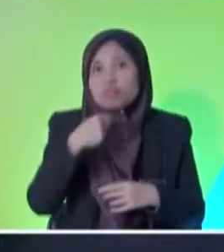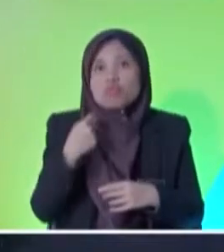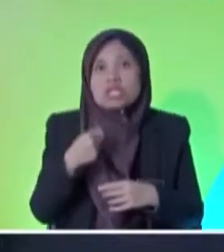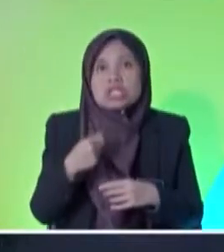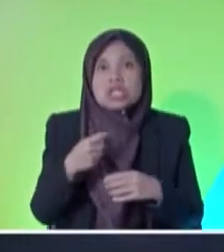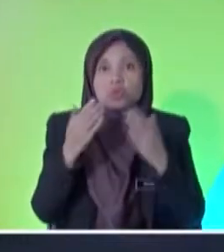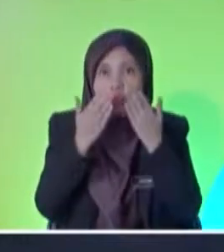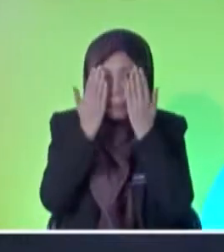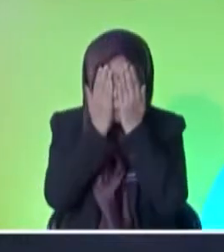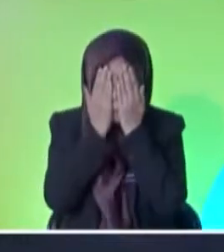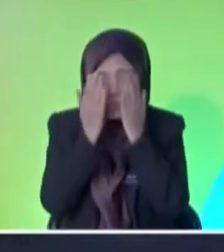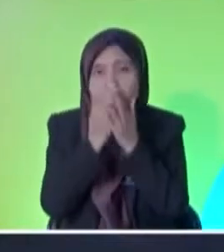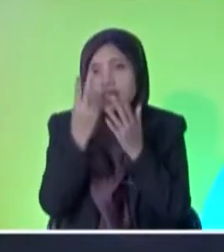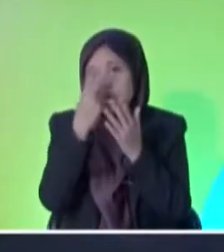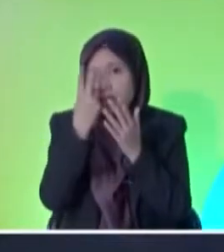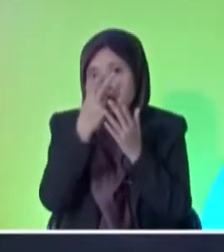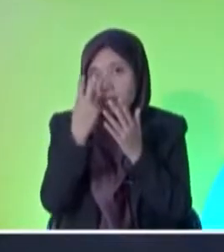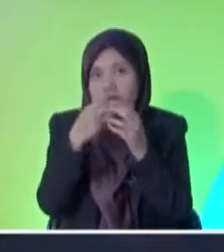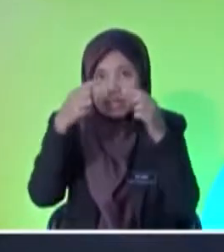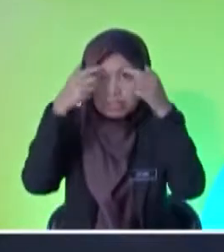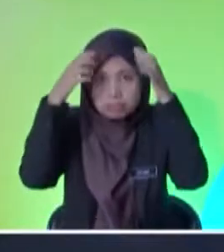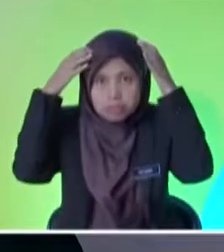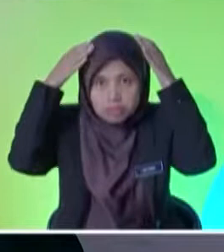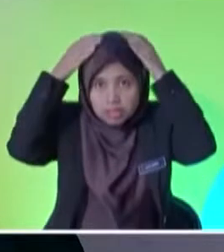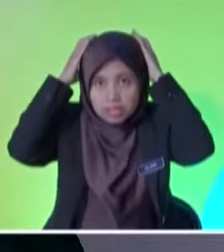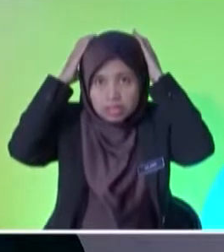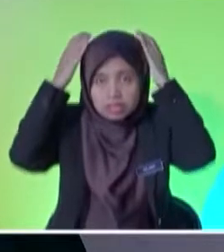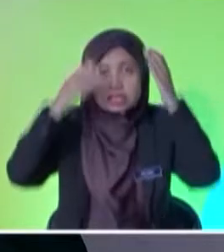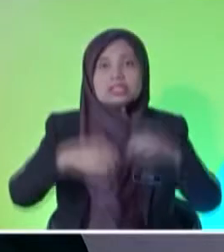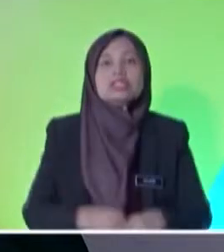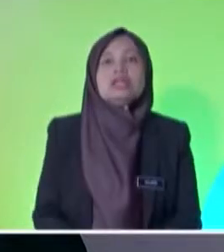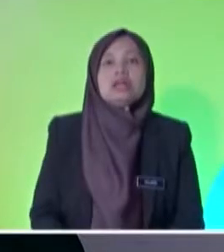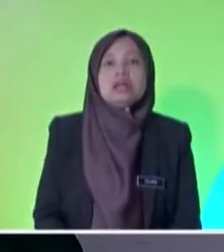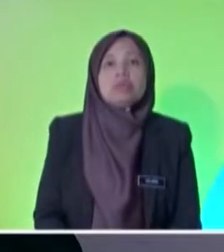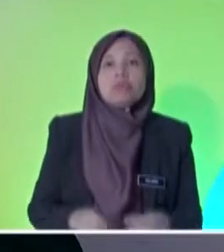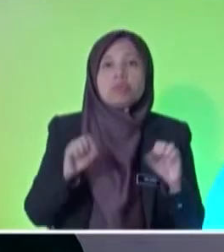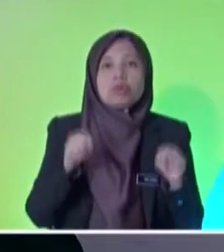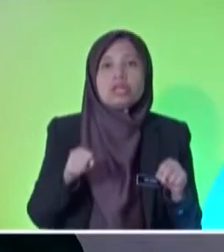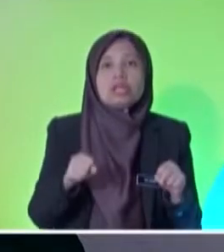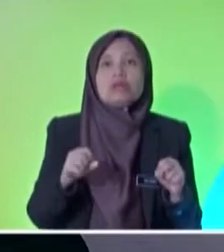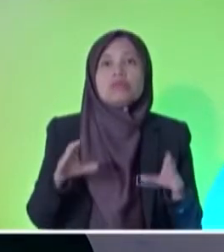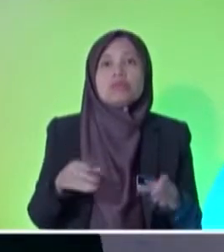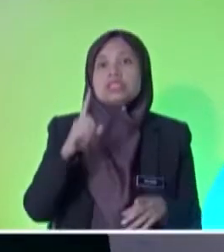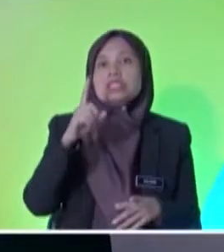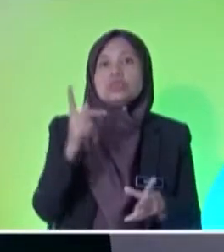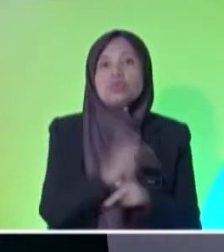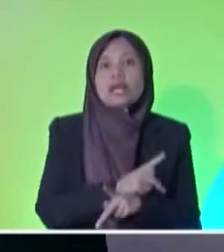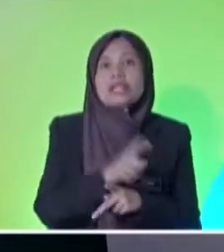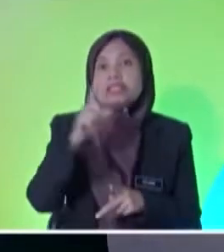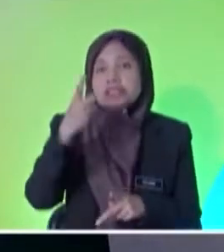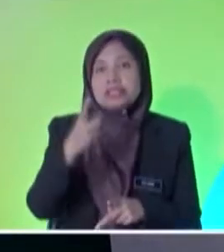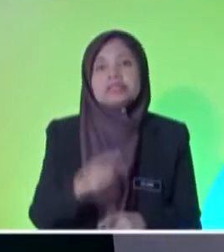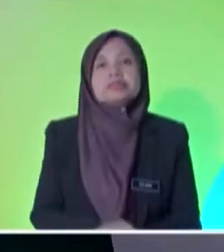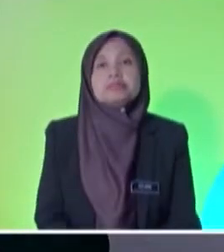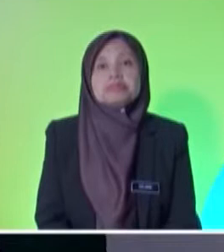gosok-gosok yang pasti-pasti karato saja sekali kedua kali kita nih hanya sekali sahaja